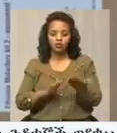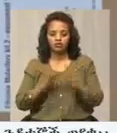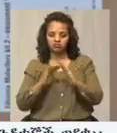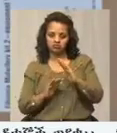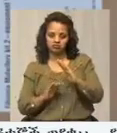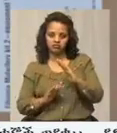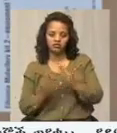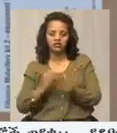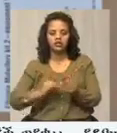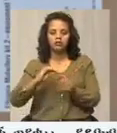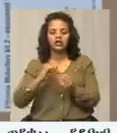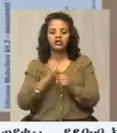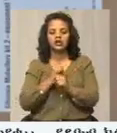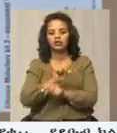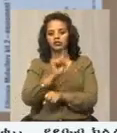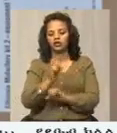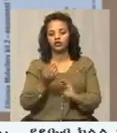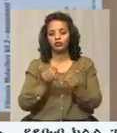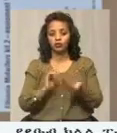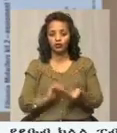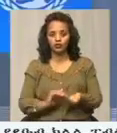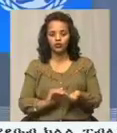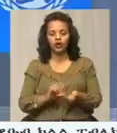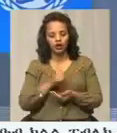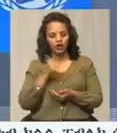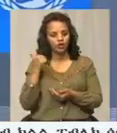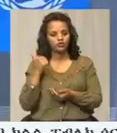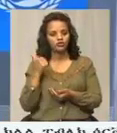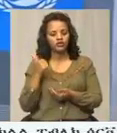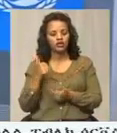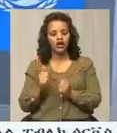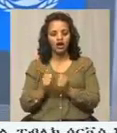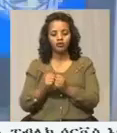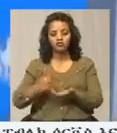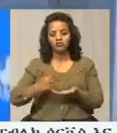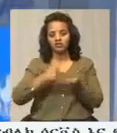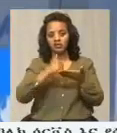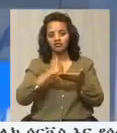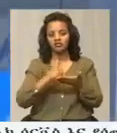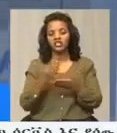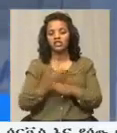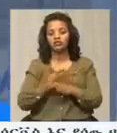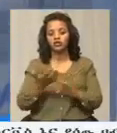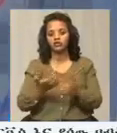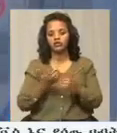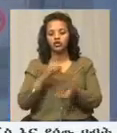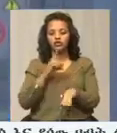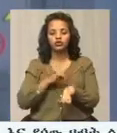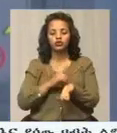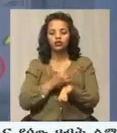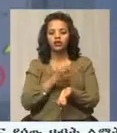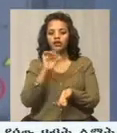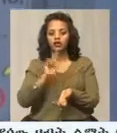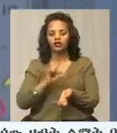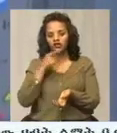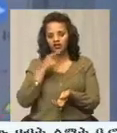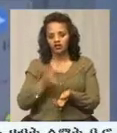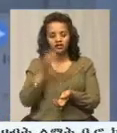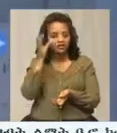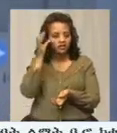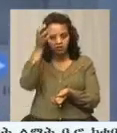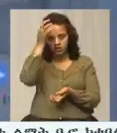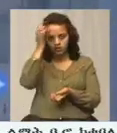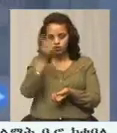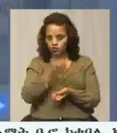ለመቀነስ ተጨማሪ ስራ የሚጠይቅ በመሆኑ የሌሎችን አጋር አካላት ተሳትፎ እንደሚፈልግ ዶክተር ሊያ ተናግረዋል። የቻይና መንግስትም ሆነ